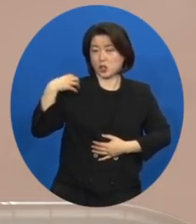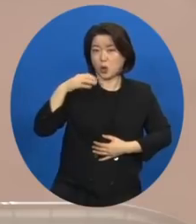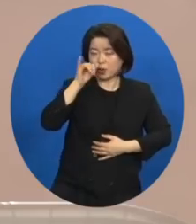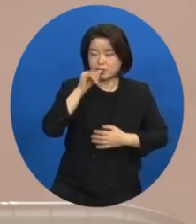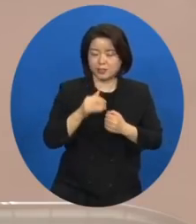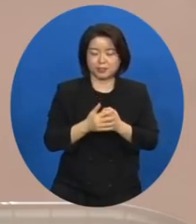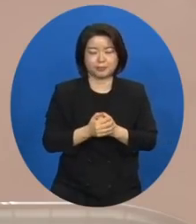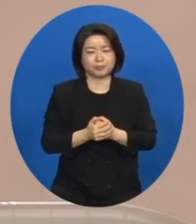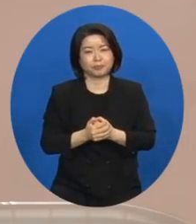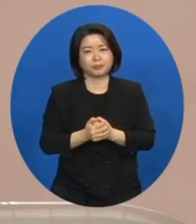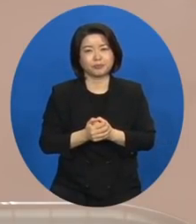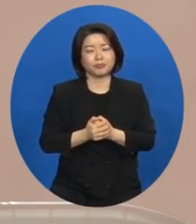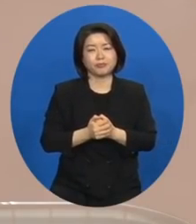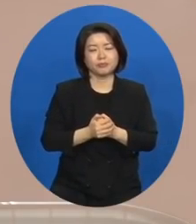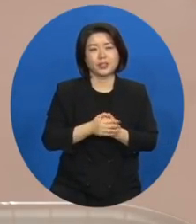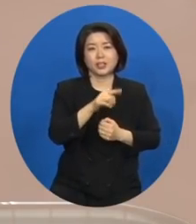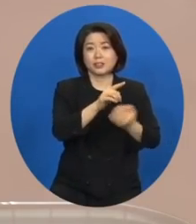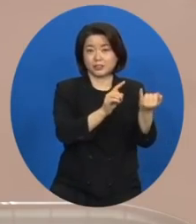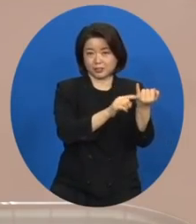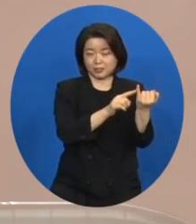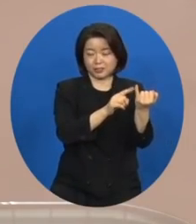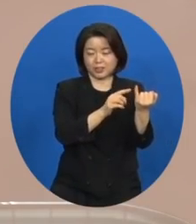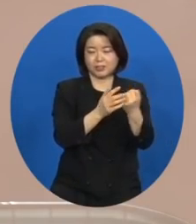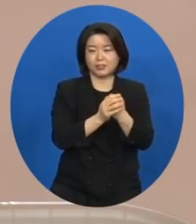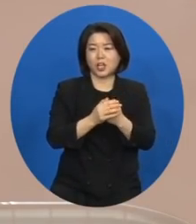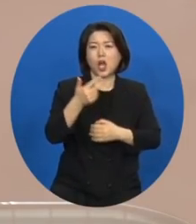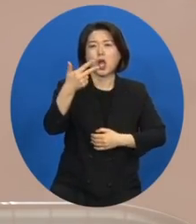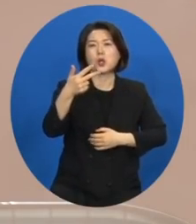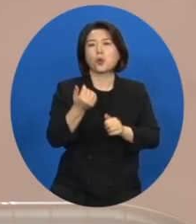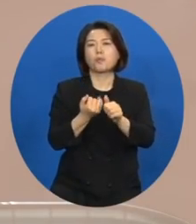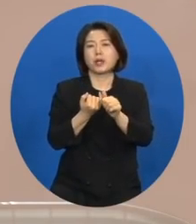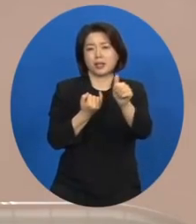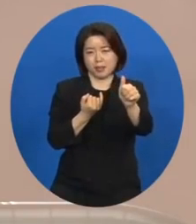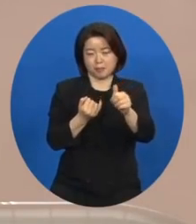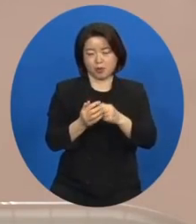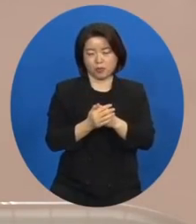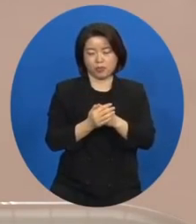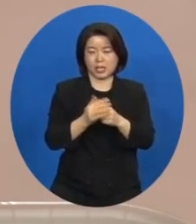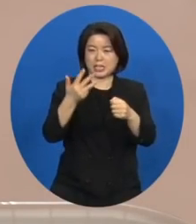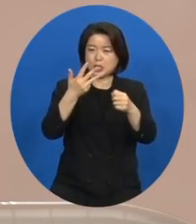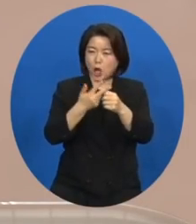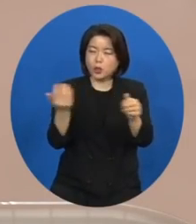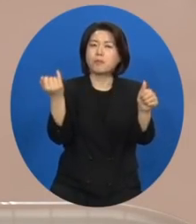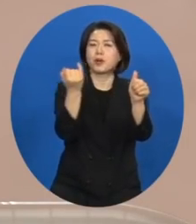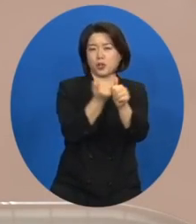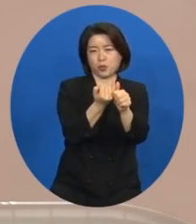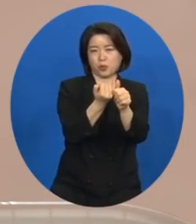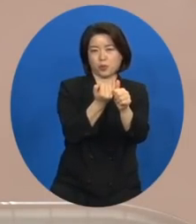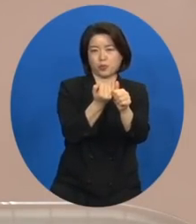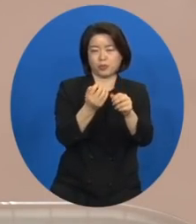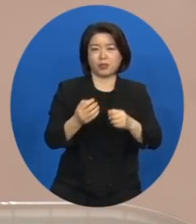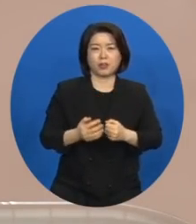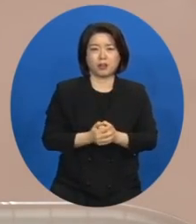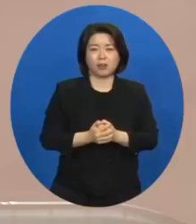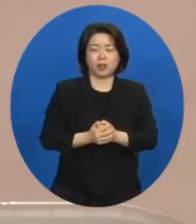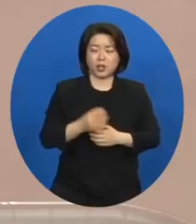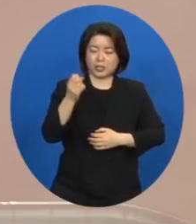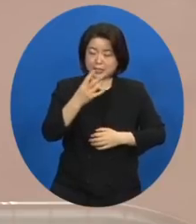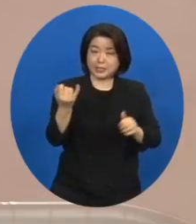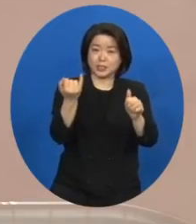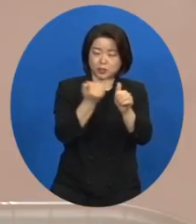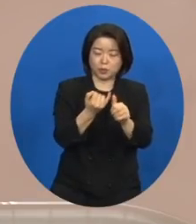클레오파트라는 7명 의 남편 그리고 여덟 번의 결혼 한 번 문 한번 재원을 해서